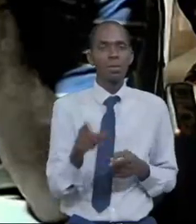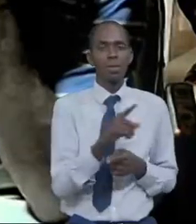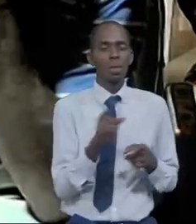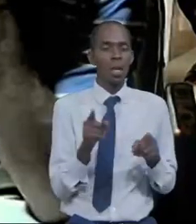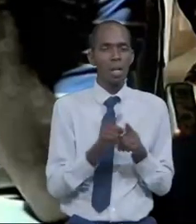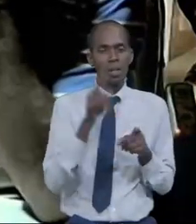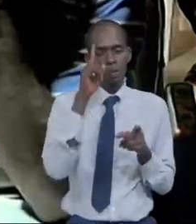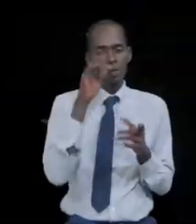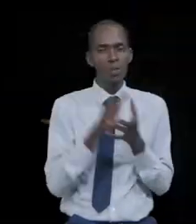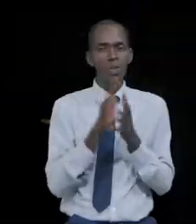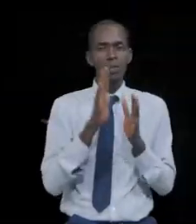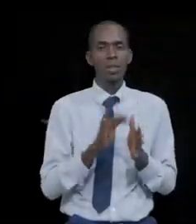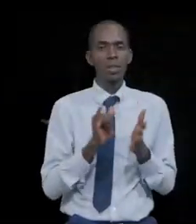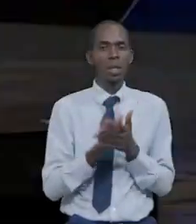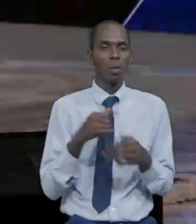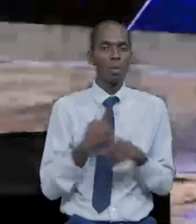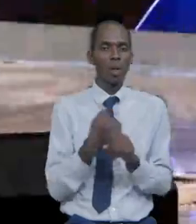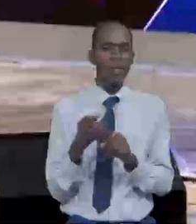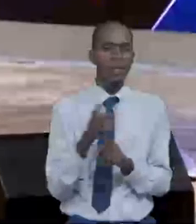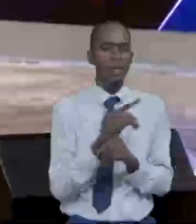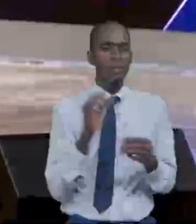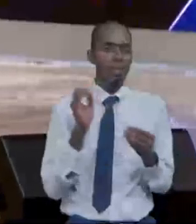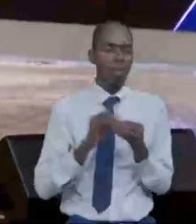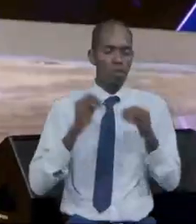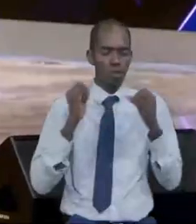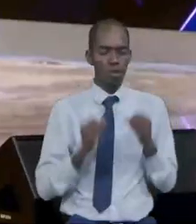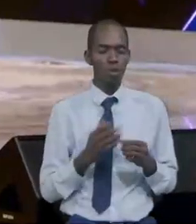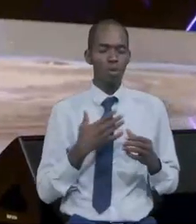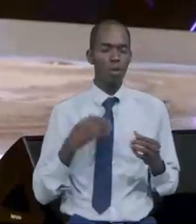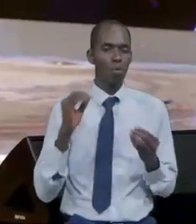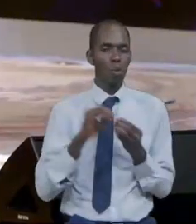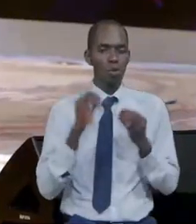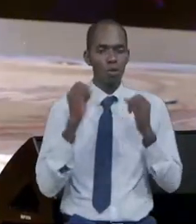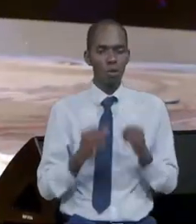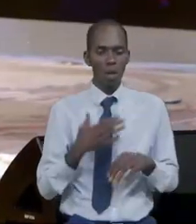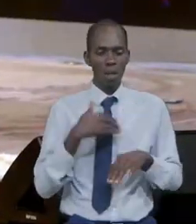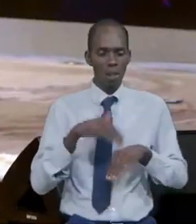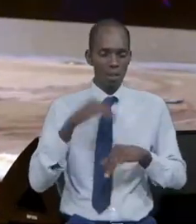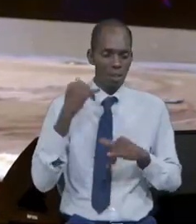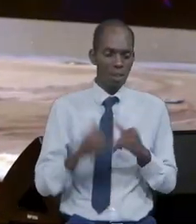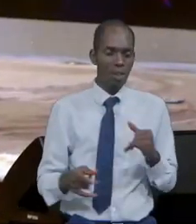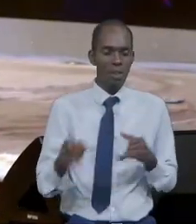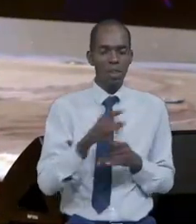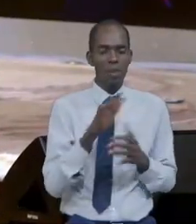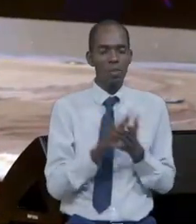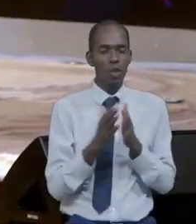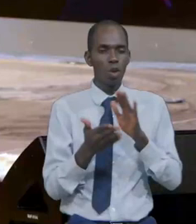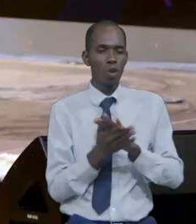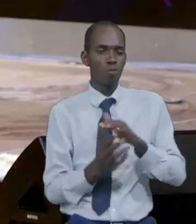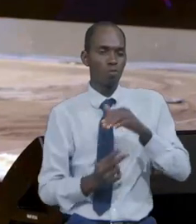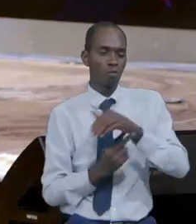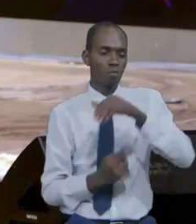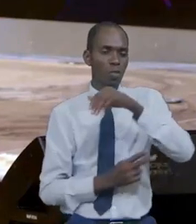croyant, qui les a fortifiés, qui les a renforcés, et finalement, ils sont devenus des colonnes. Ils peuvent